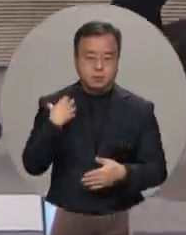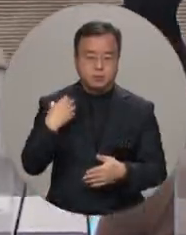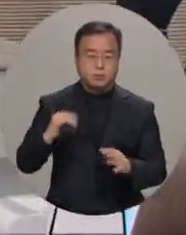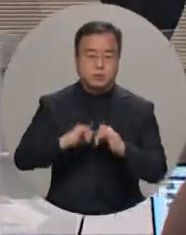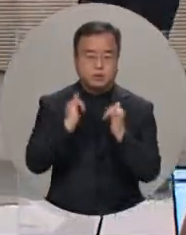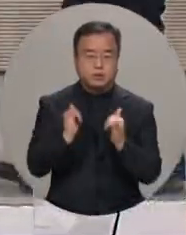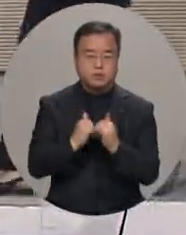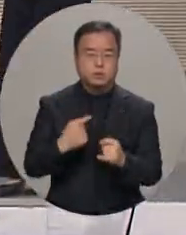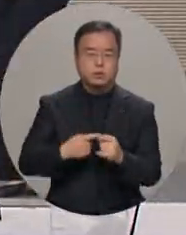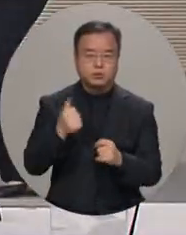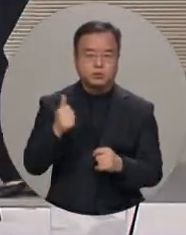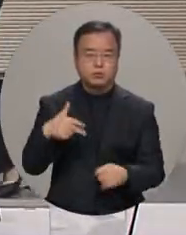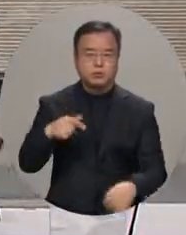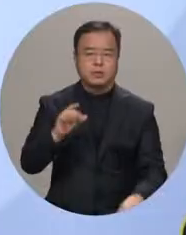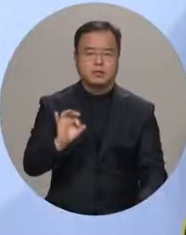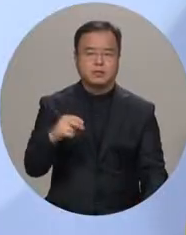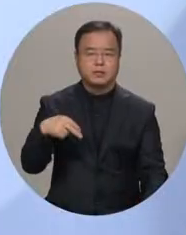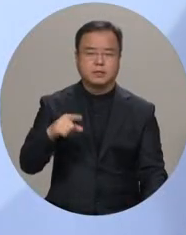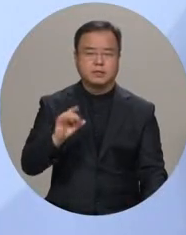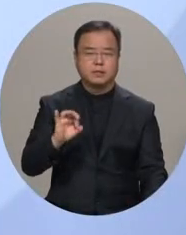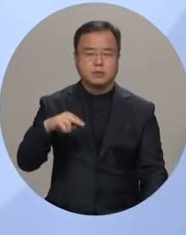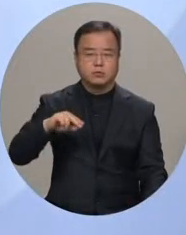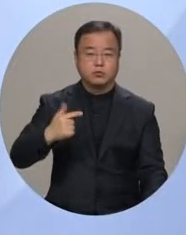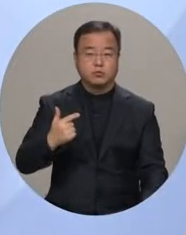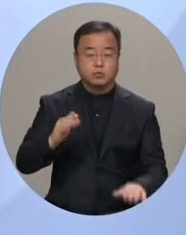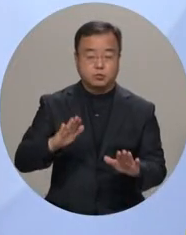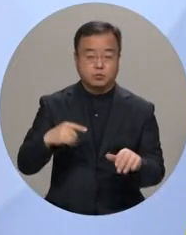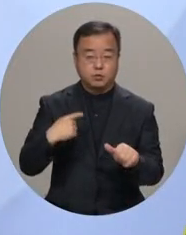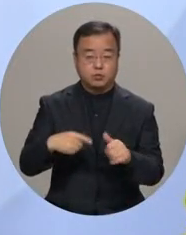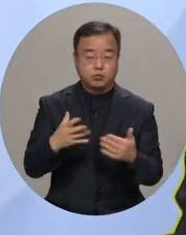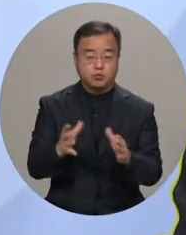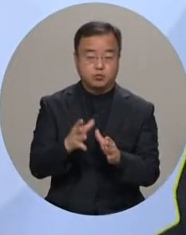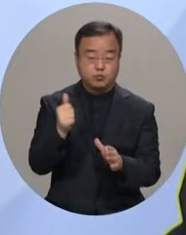사회수석으로는 장상윤 현 교육부 차관이 임명됐습니다.